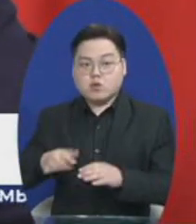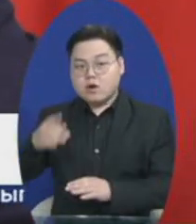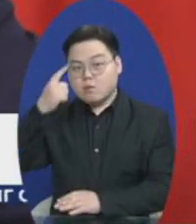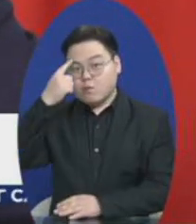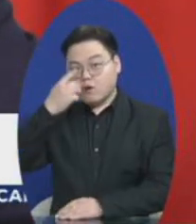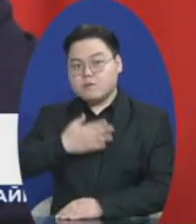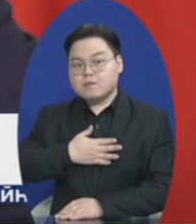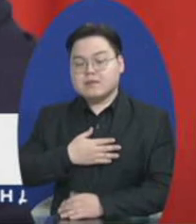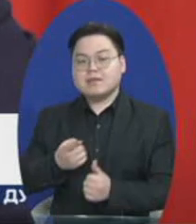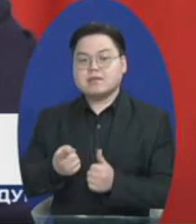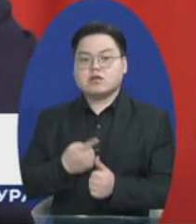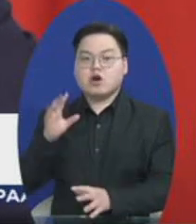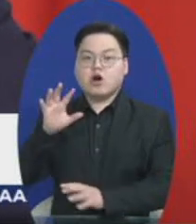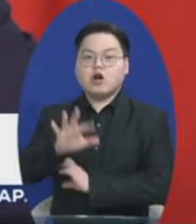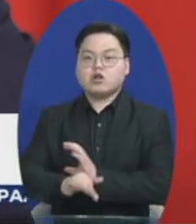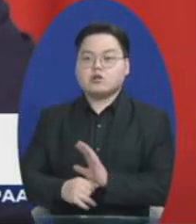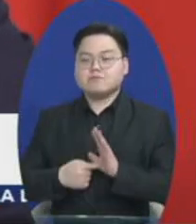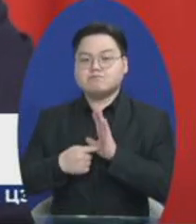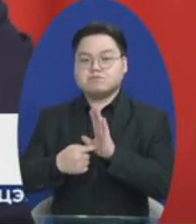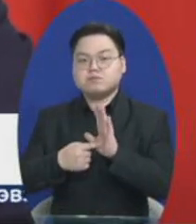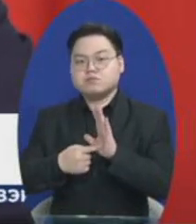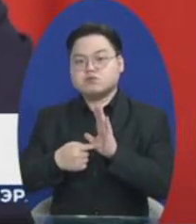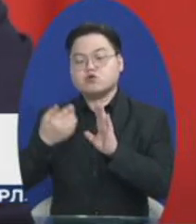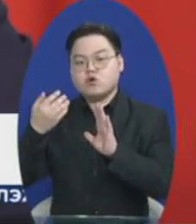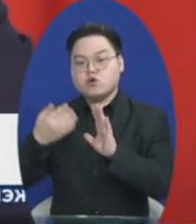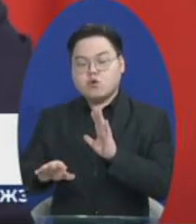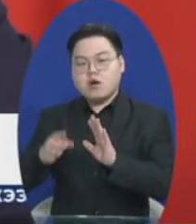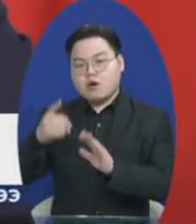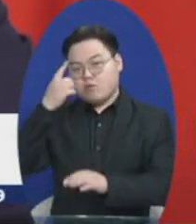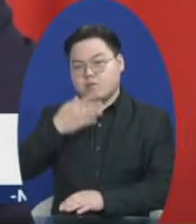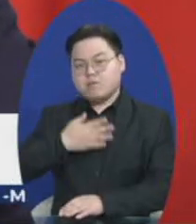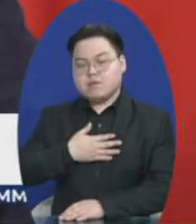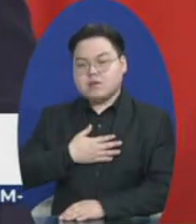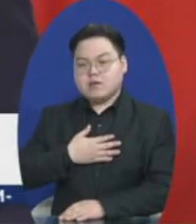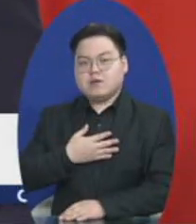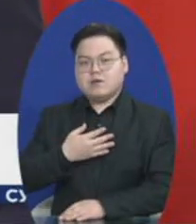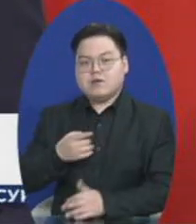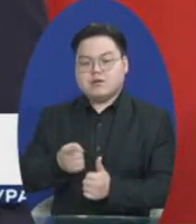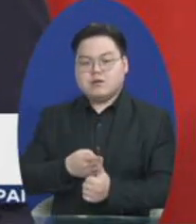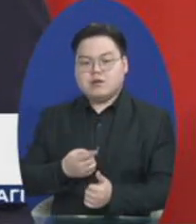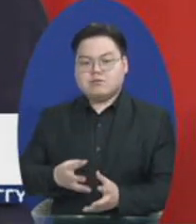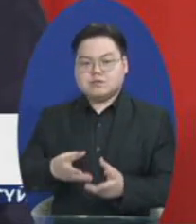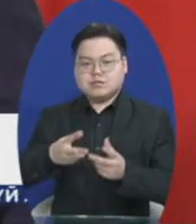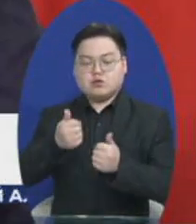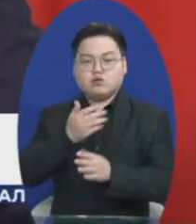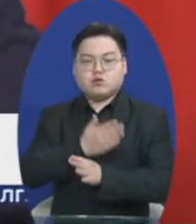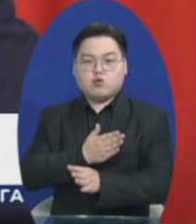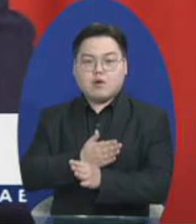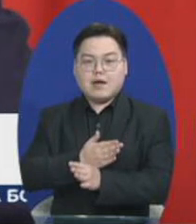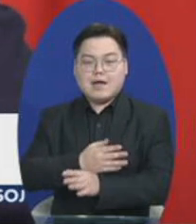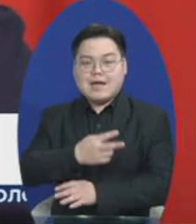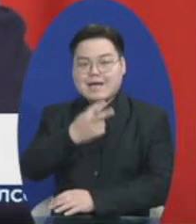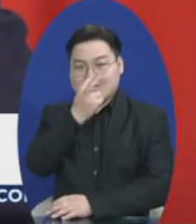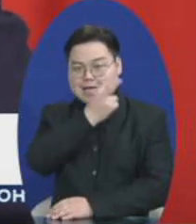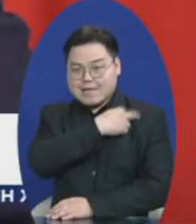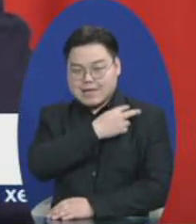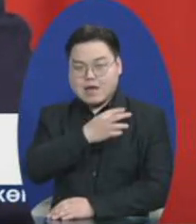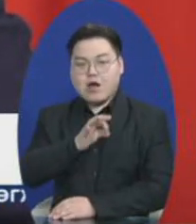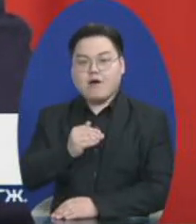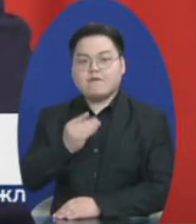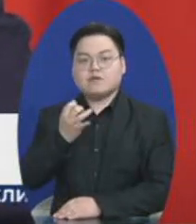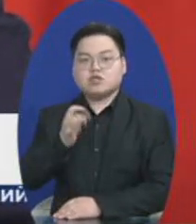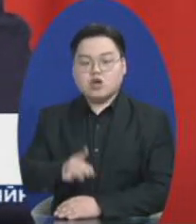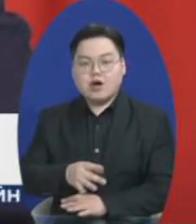орныхоо нэрийг олон улсын тавцанд өндрөөр мандуулж чадсан эрхэм генерал, офицер, ахлагч